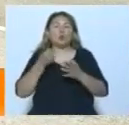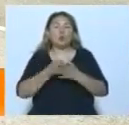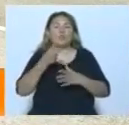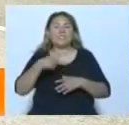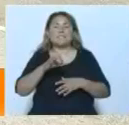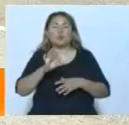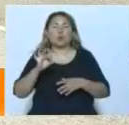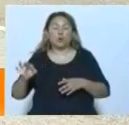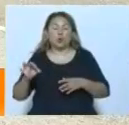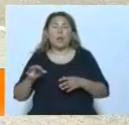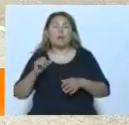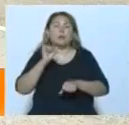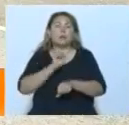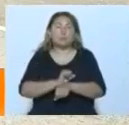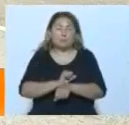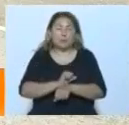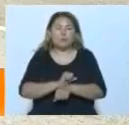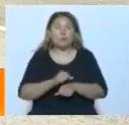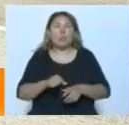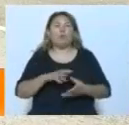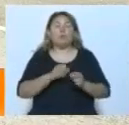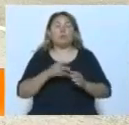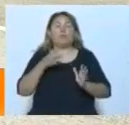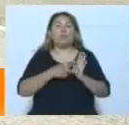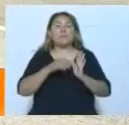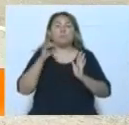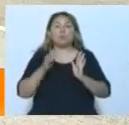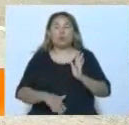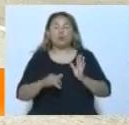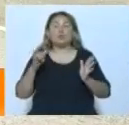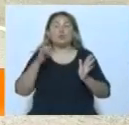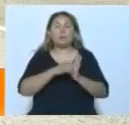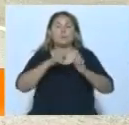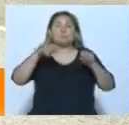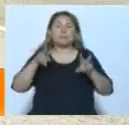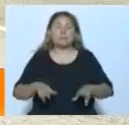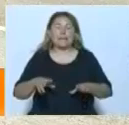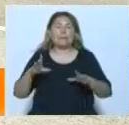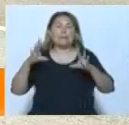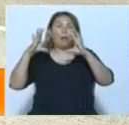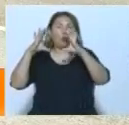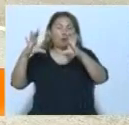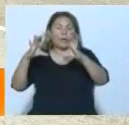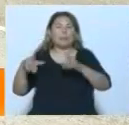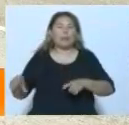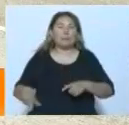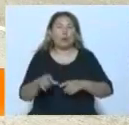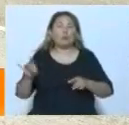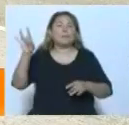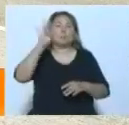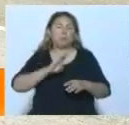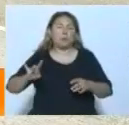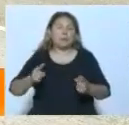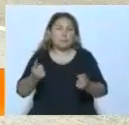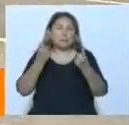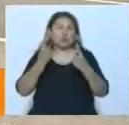ограничено движение большегрузных автомобилей массой более 8 тонн и установлены специальные дорожные знаки на дорогах республиканского